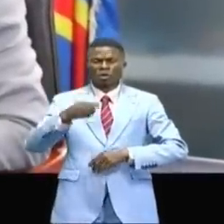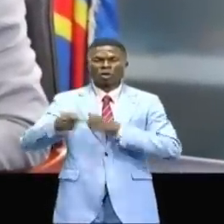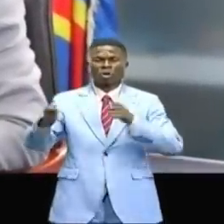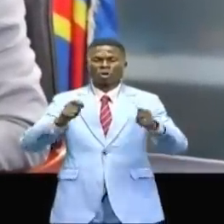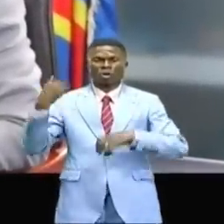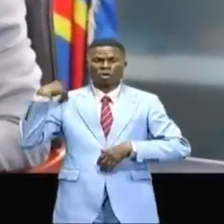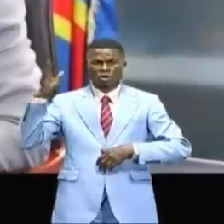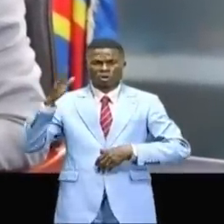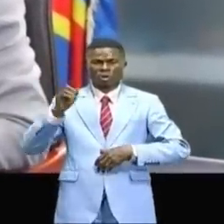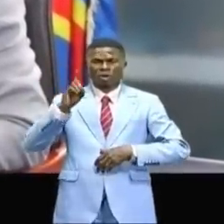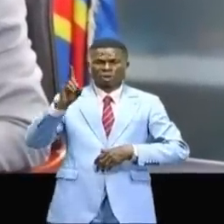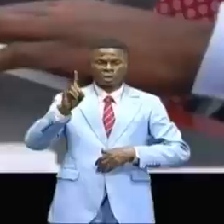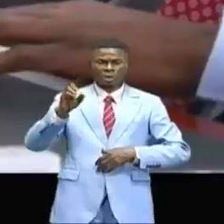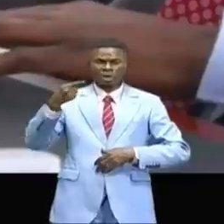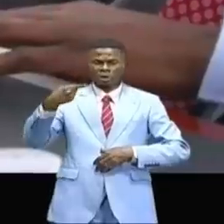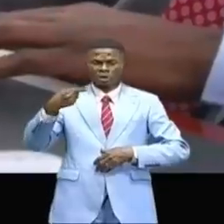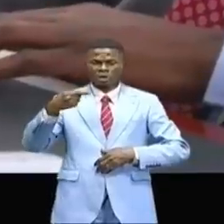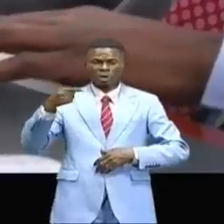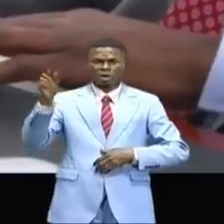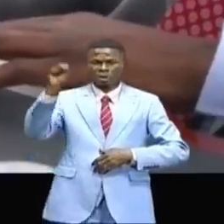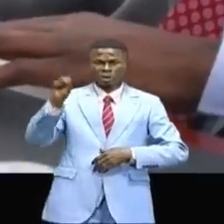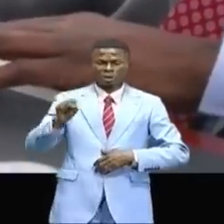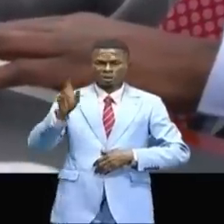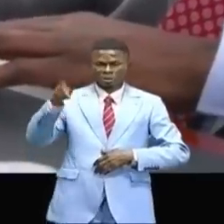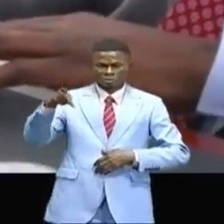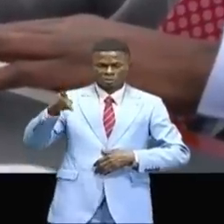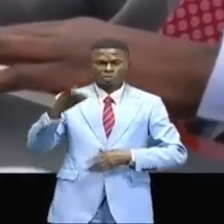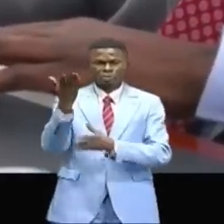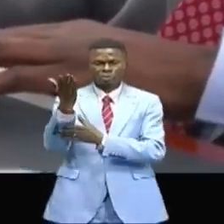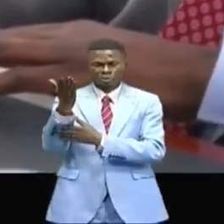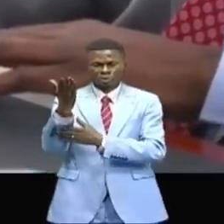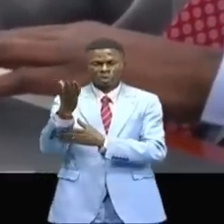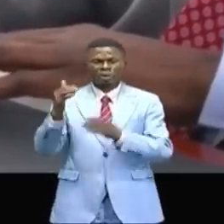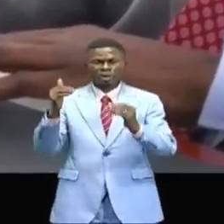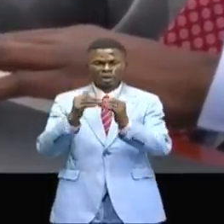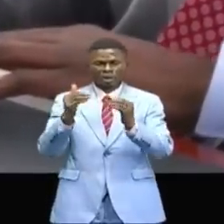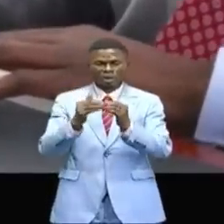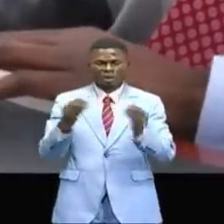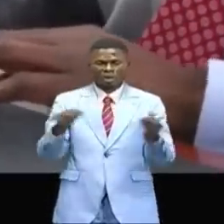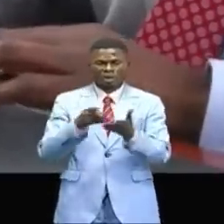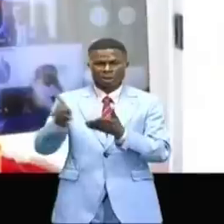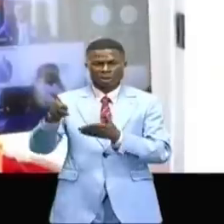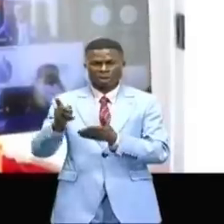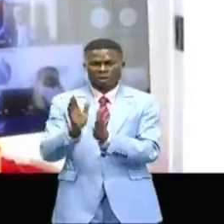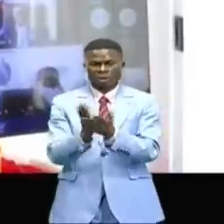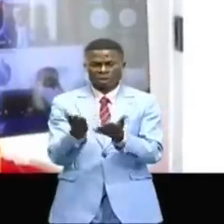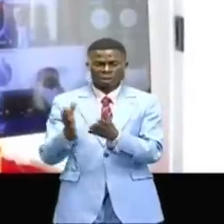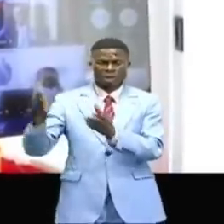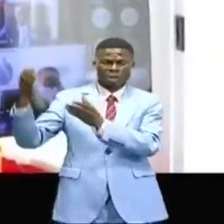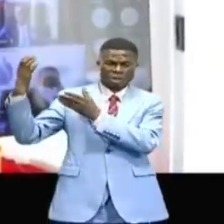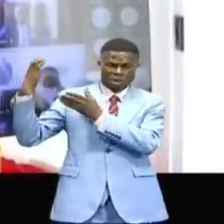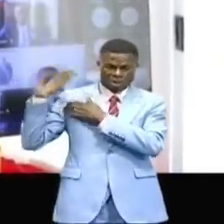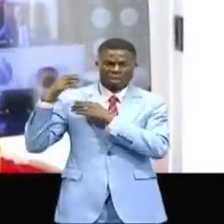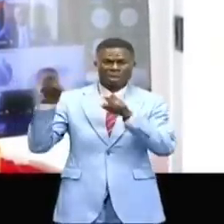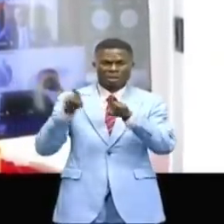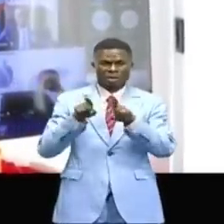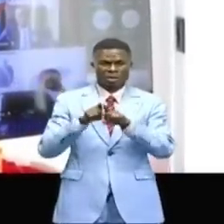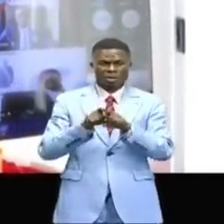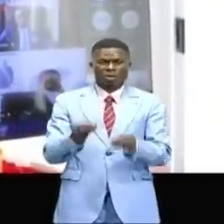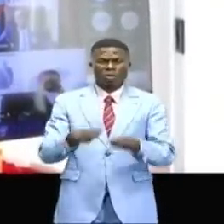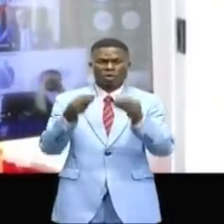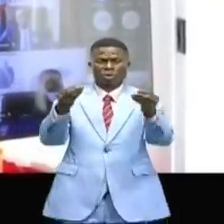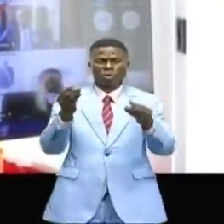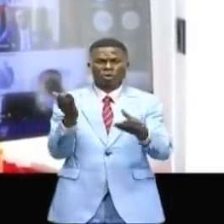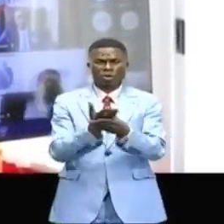public DGCMP pour participer à un appel d'offres restreint. Elles ont acheté des cahiers de charges y afférents. Les dépôts des